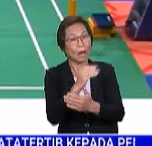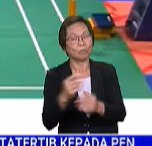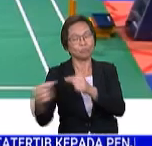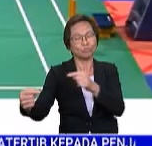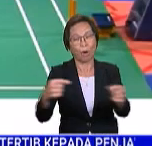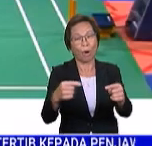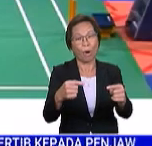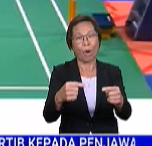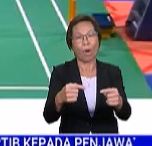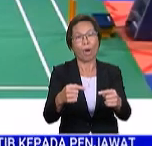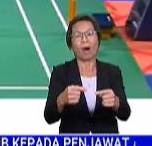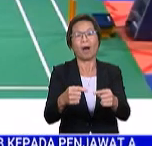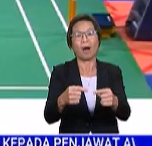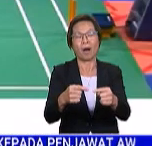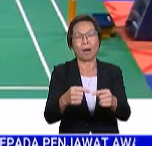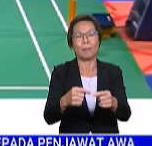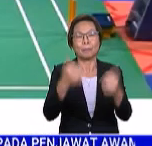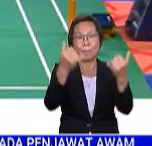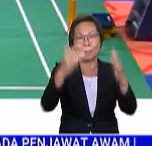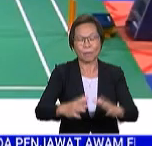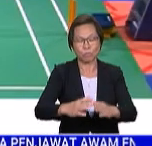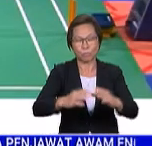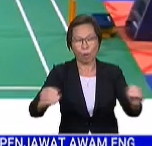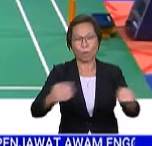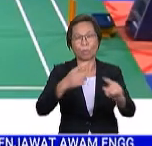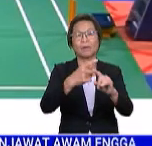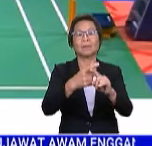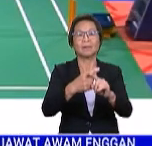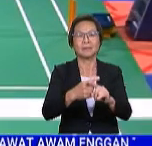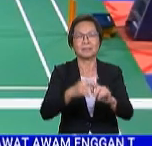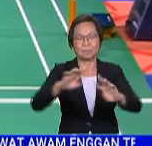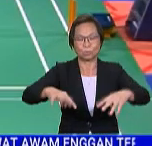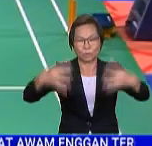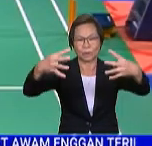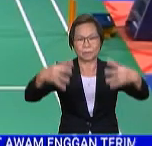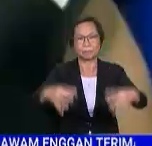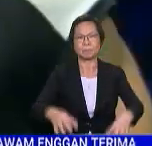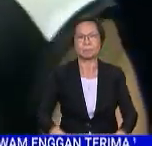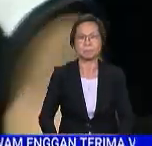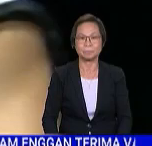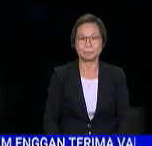akan menentang juta Watanabe Arisa higashino dari jepun di Suku